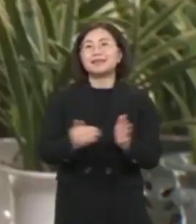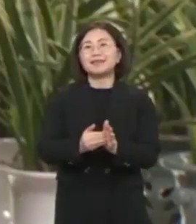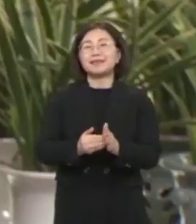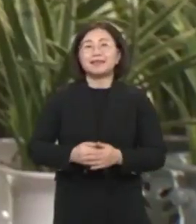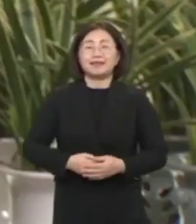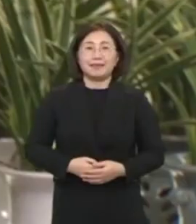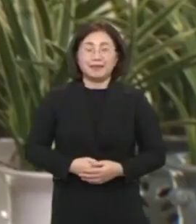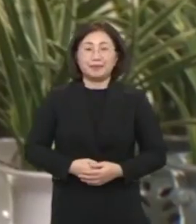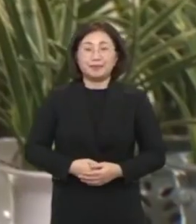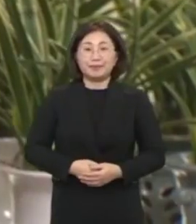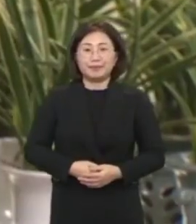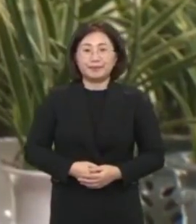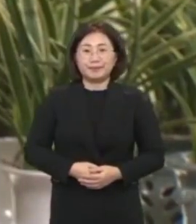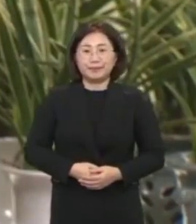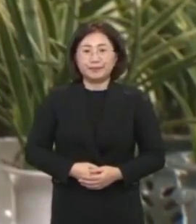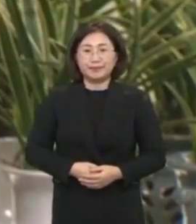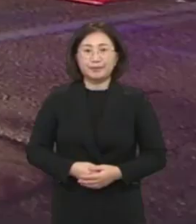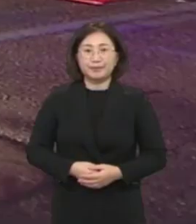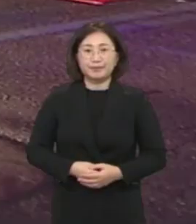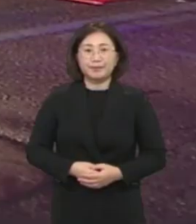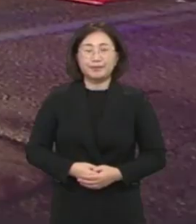TJB 김세범입니다.